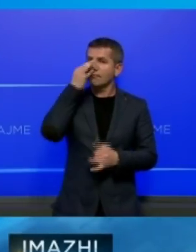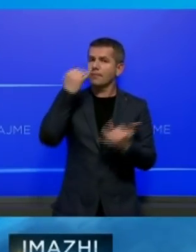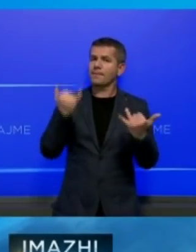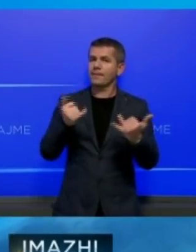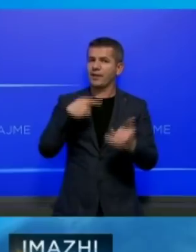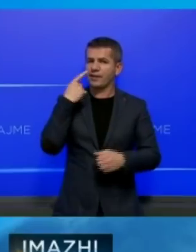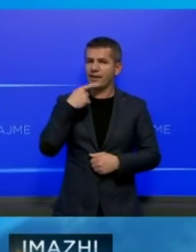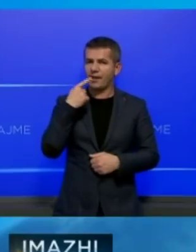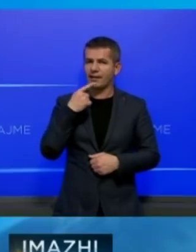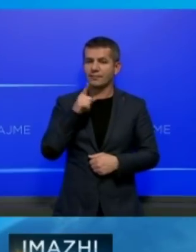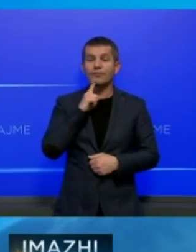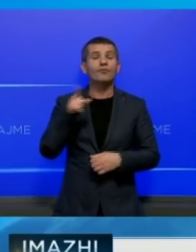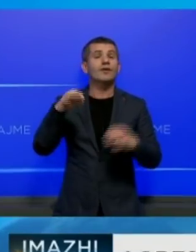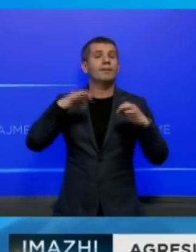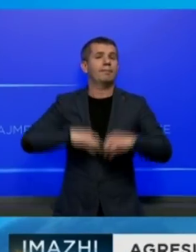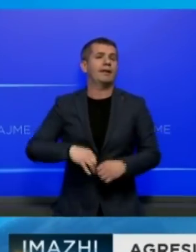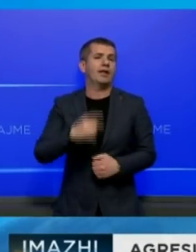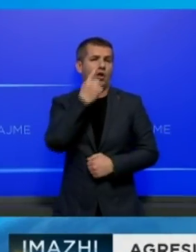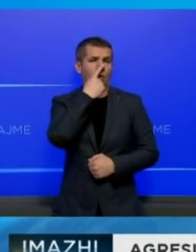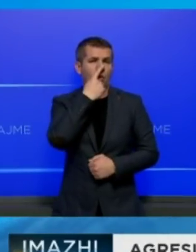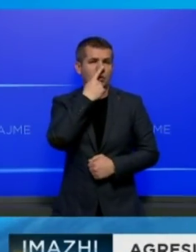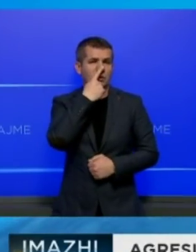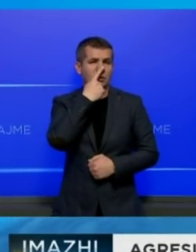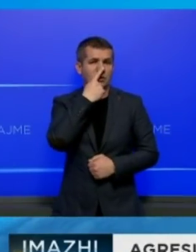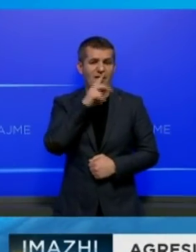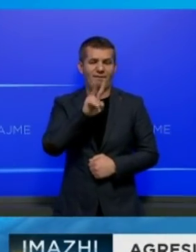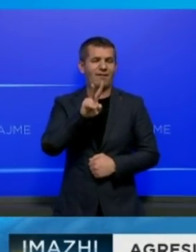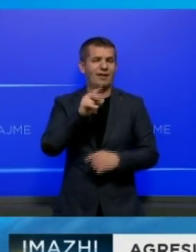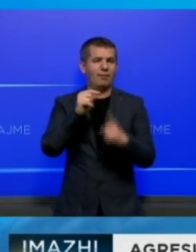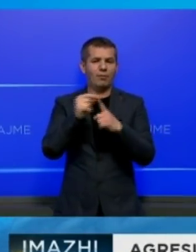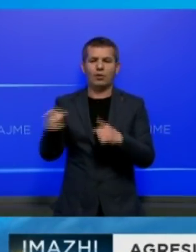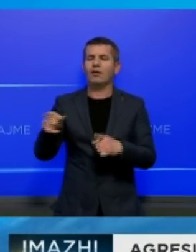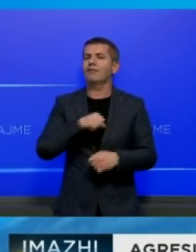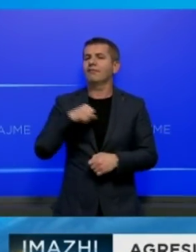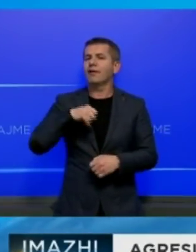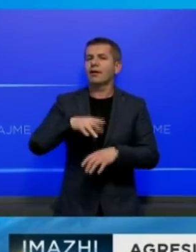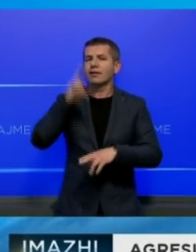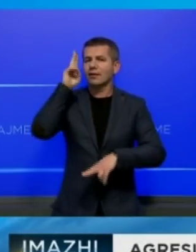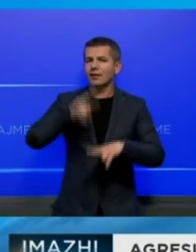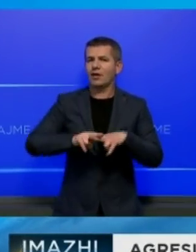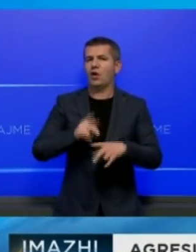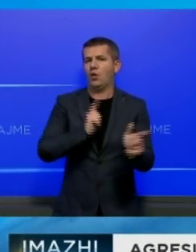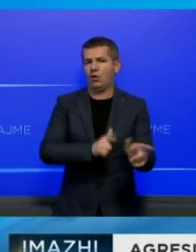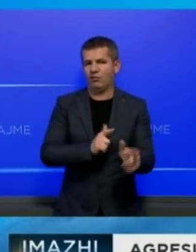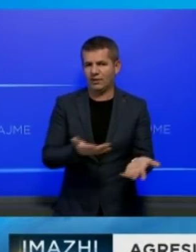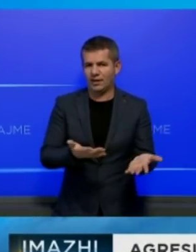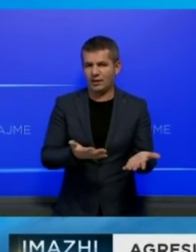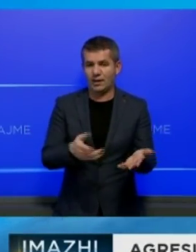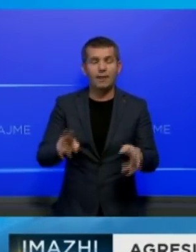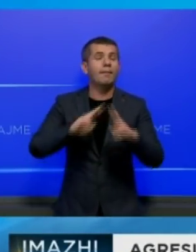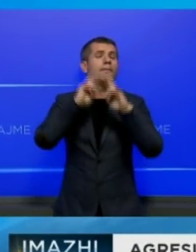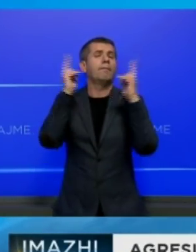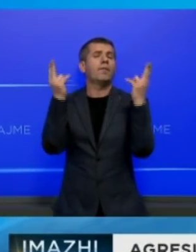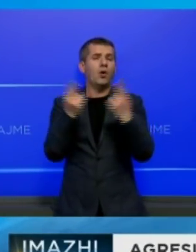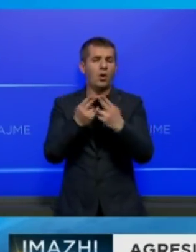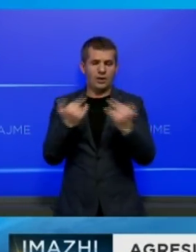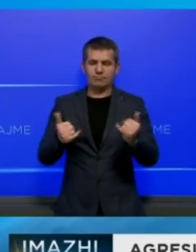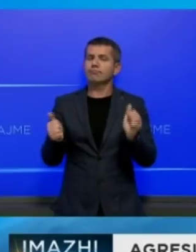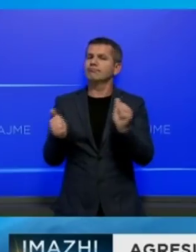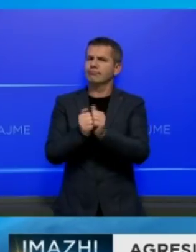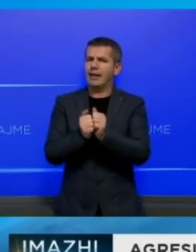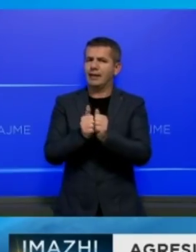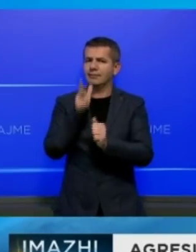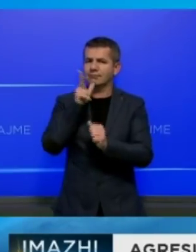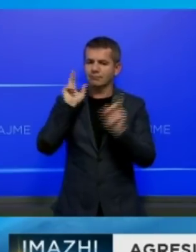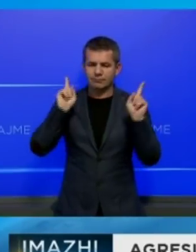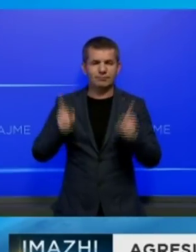se ishte presidenti rus Vladimir Putin ai i cili zgjodhi luftën. Diplomati amerikan thotë se bota mbetet e bashkuar rreth ndihmës